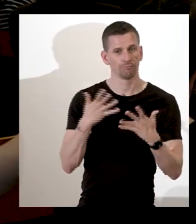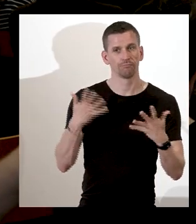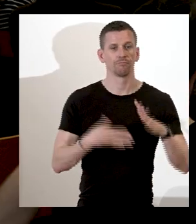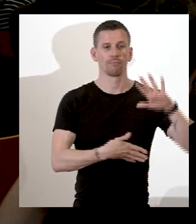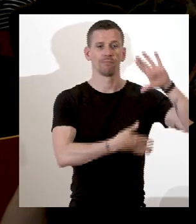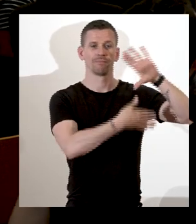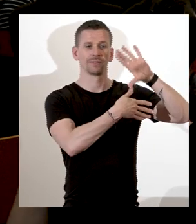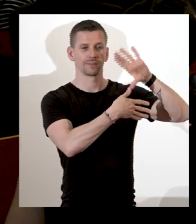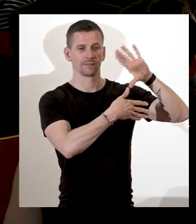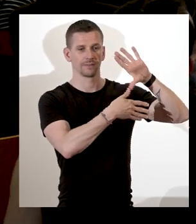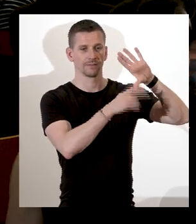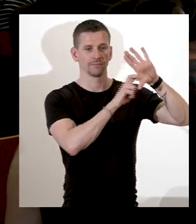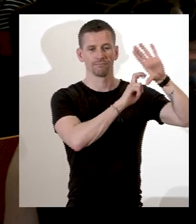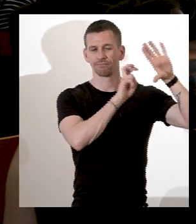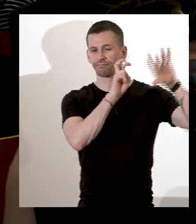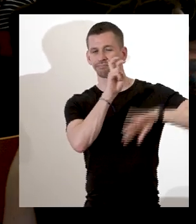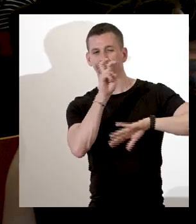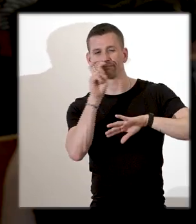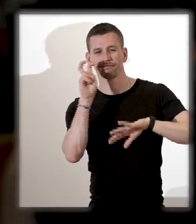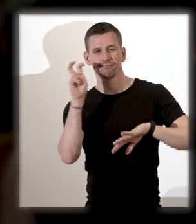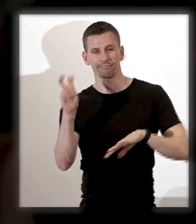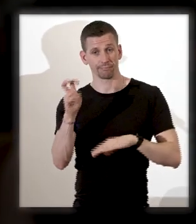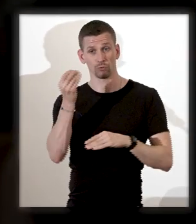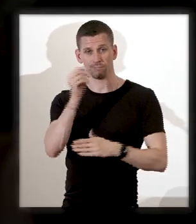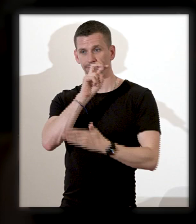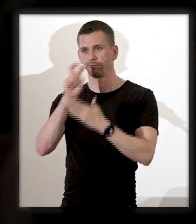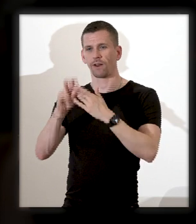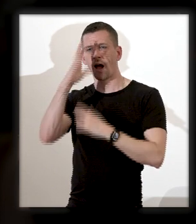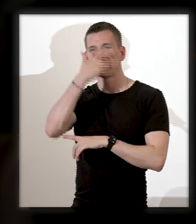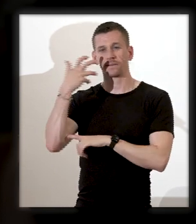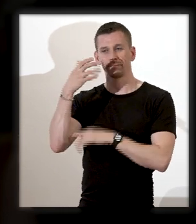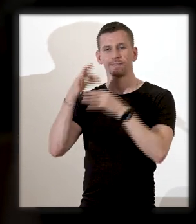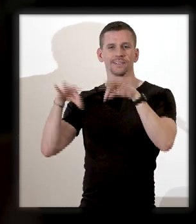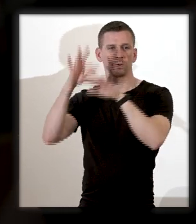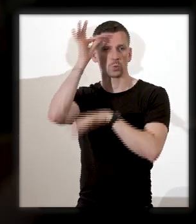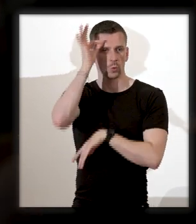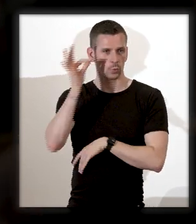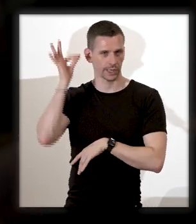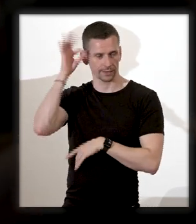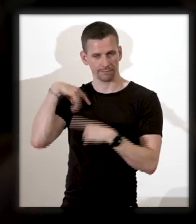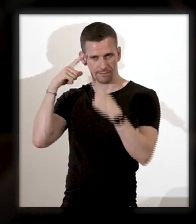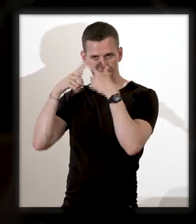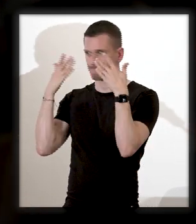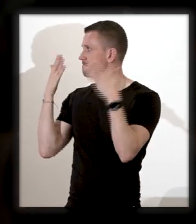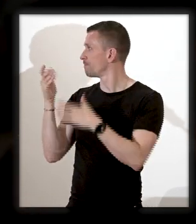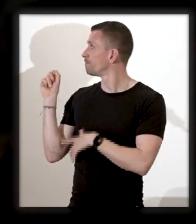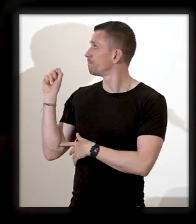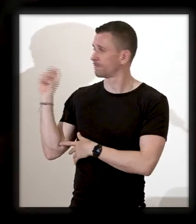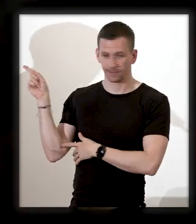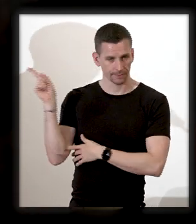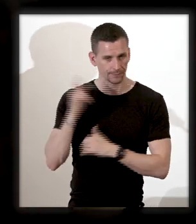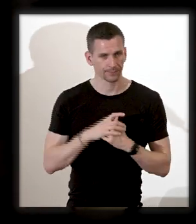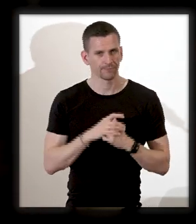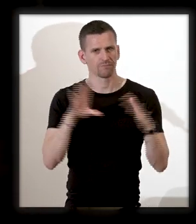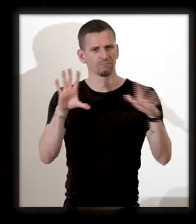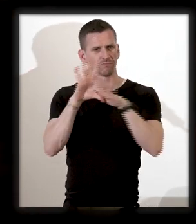Méditerranée, à Tunis. Pourquoi cette image ? Parce qu'elle permet d'aborder la